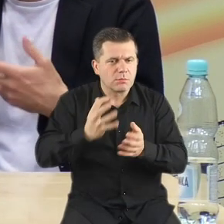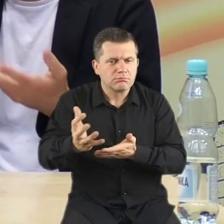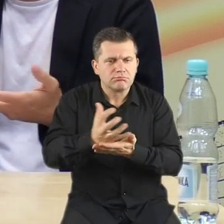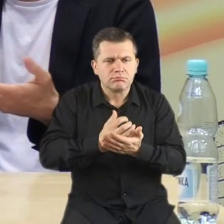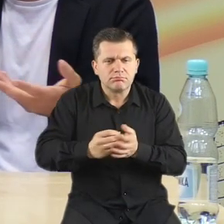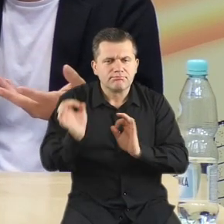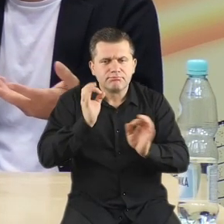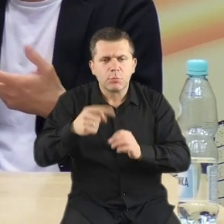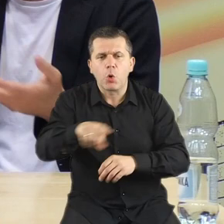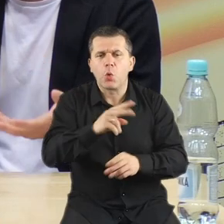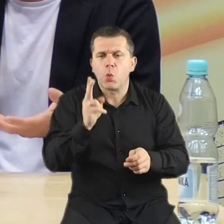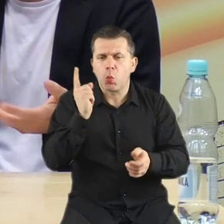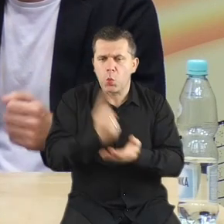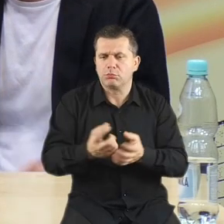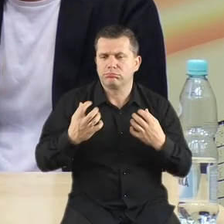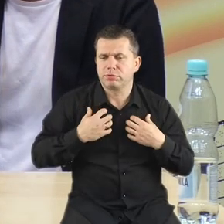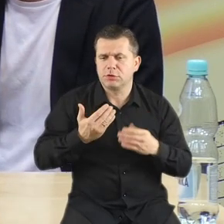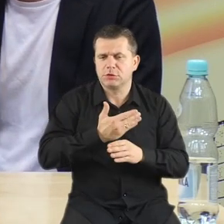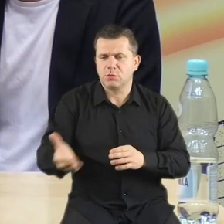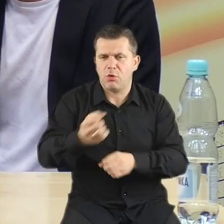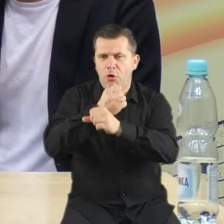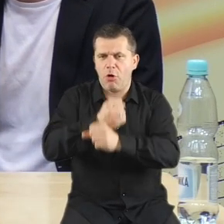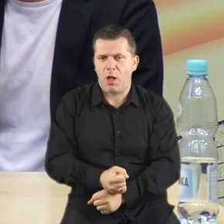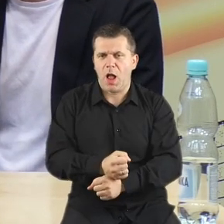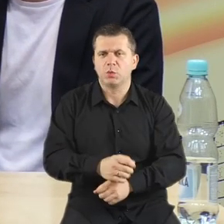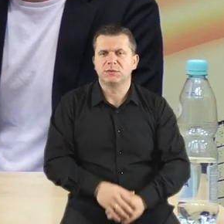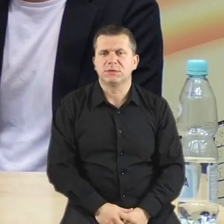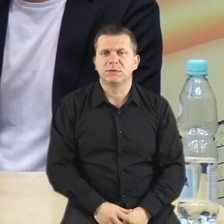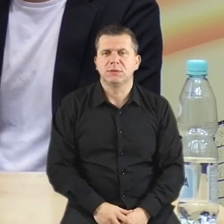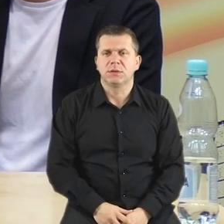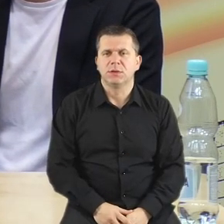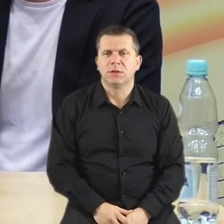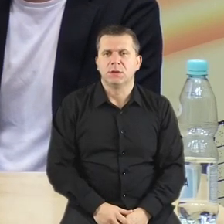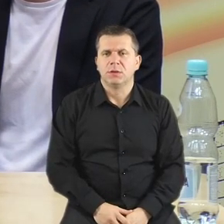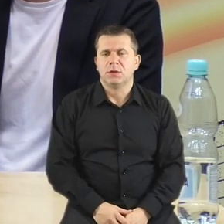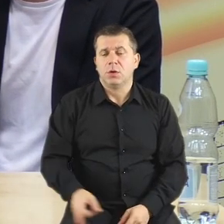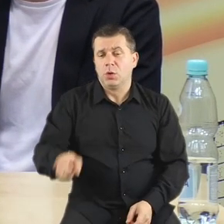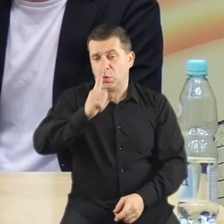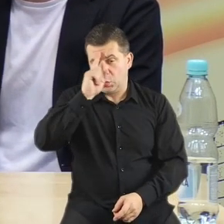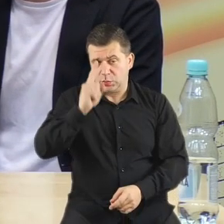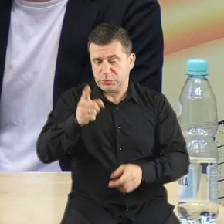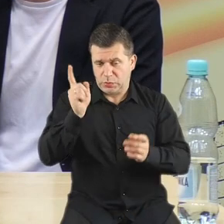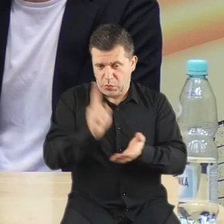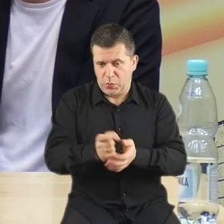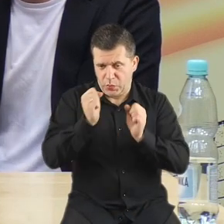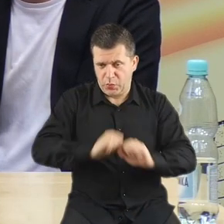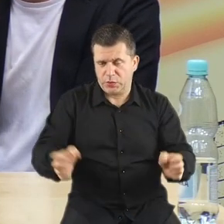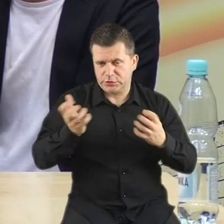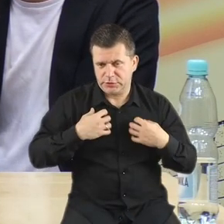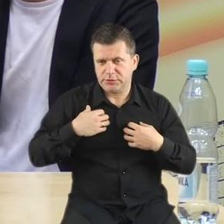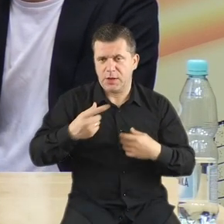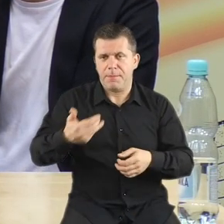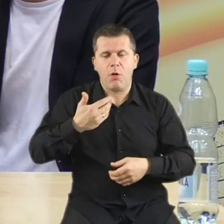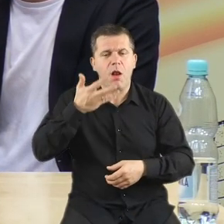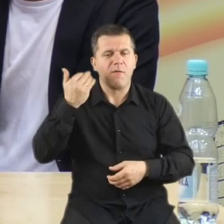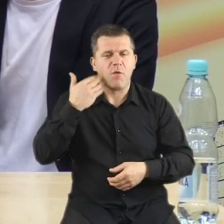od ocalonych z Holokaustu. I między innymi też z ludzi, którzy ocaleli tam w Lwowie, w